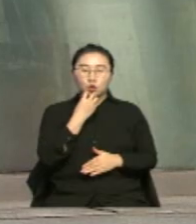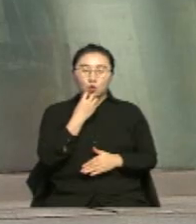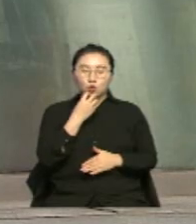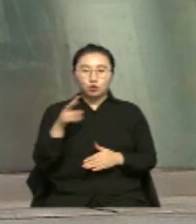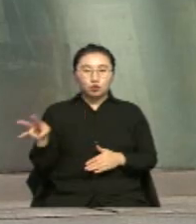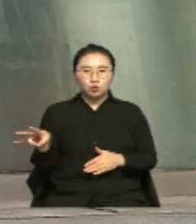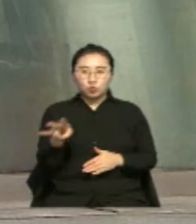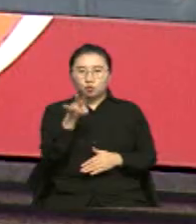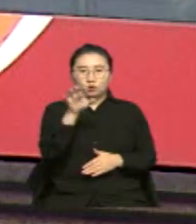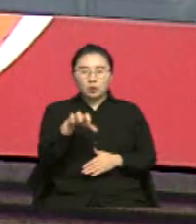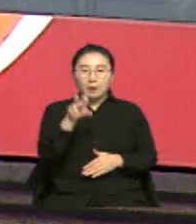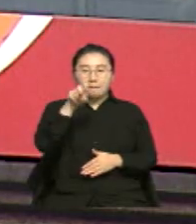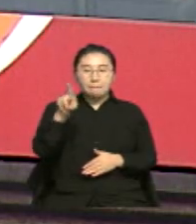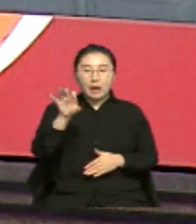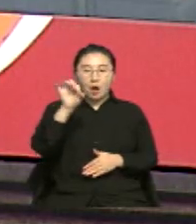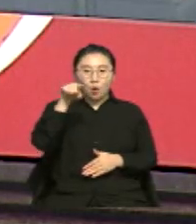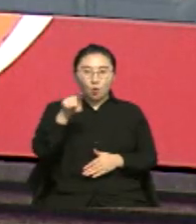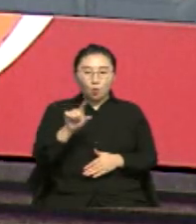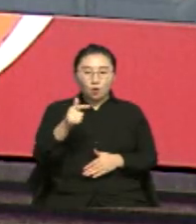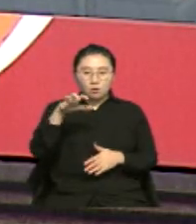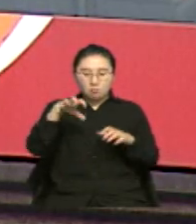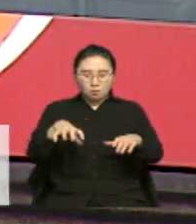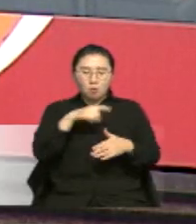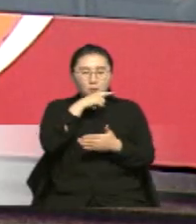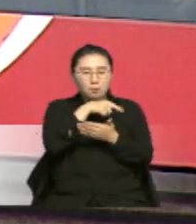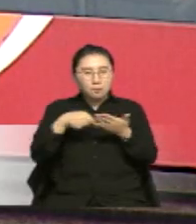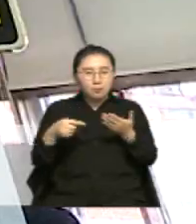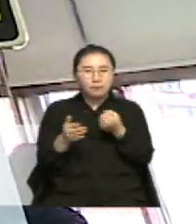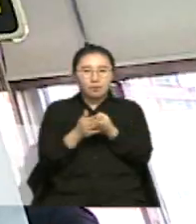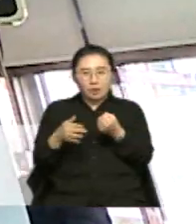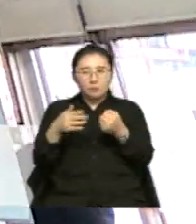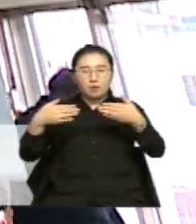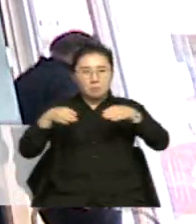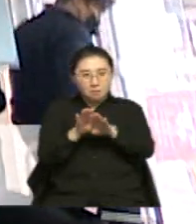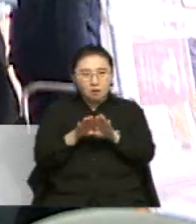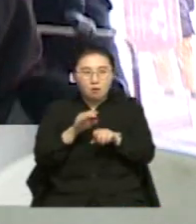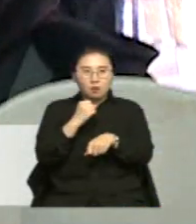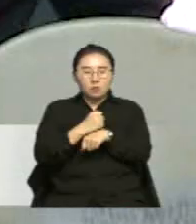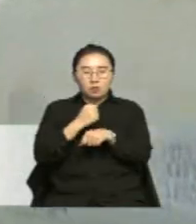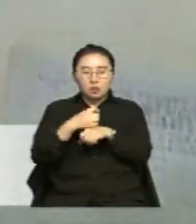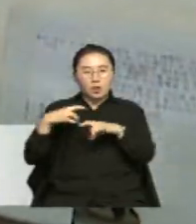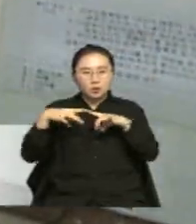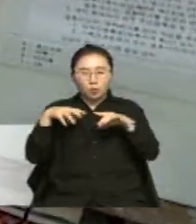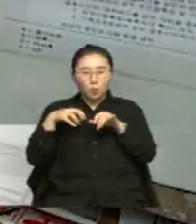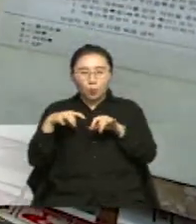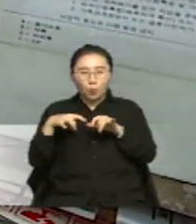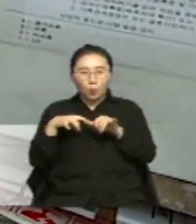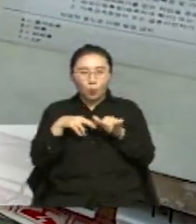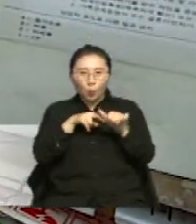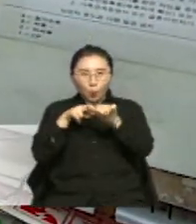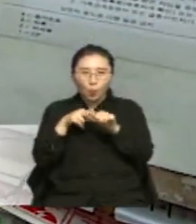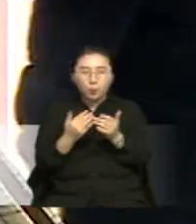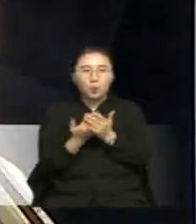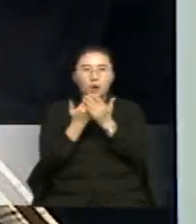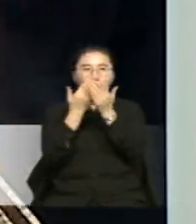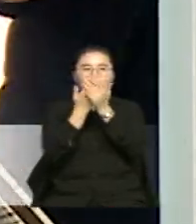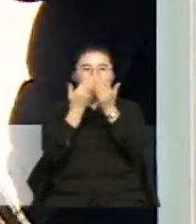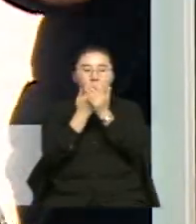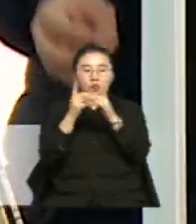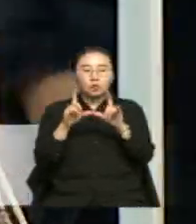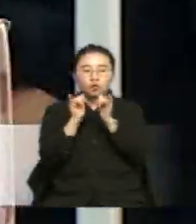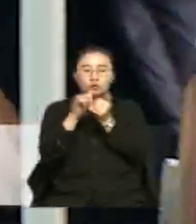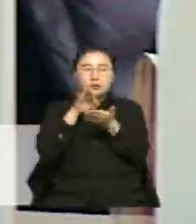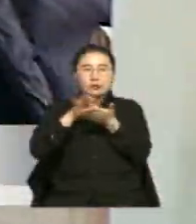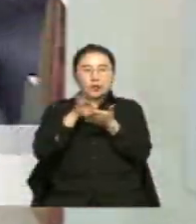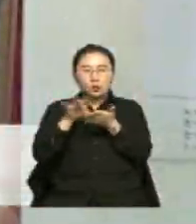서울지방우정청이 밝히는 망원동 우체국 폐국 이유는 적자폭 때문입니다. 정보통신 기술의 발달로 우편 업무가 줄어들면서 주민